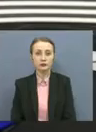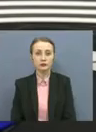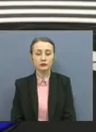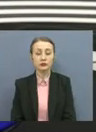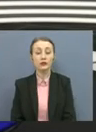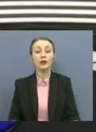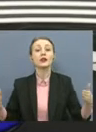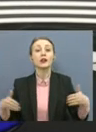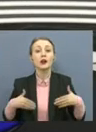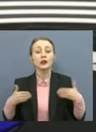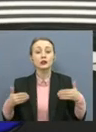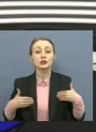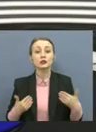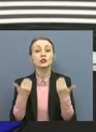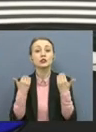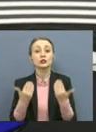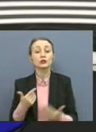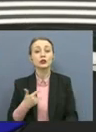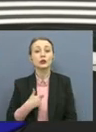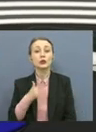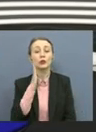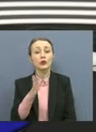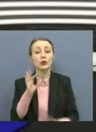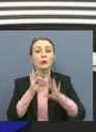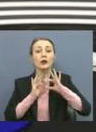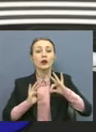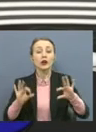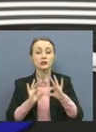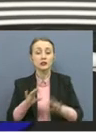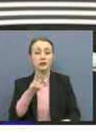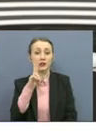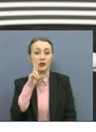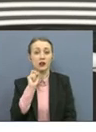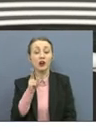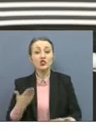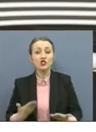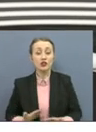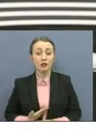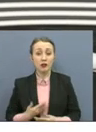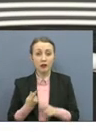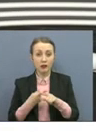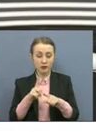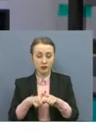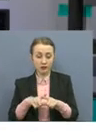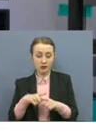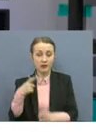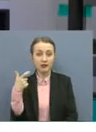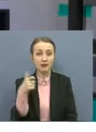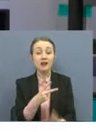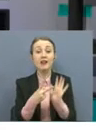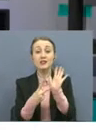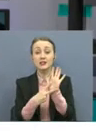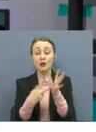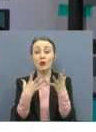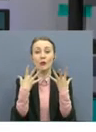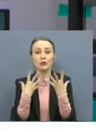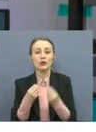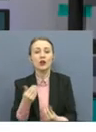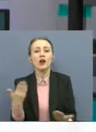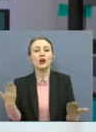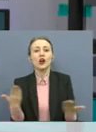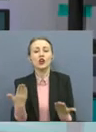армысыздар, көзқарасты көрермен, эфирде индекс ақпараттық сараптамалық бағдарламасы. Сіздермен бірге мен Ердігүл Дәдібасқызы. Елдің